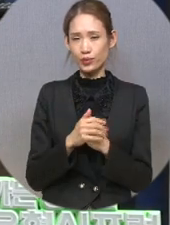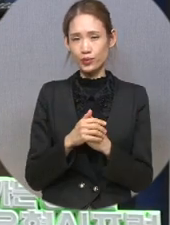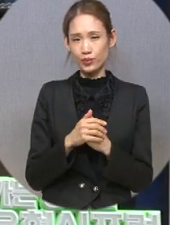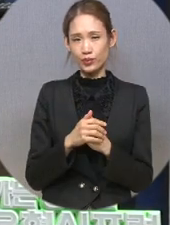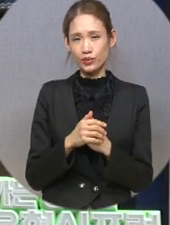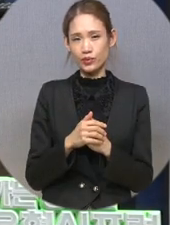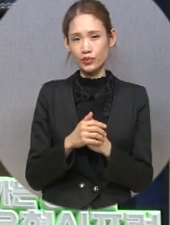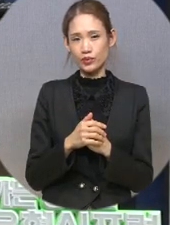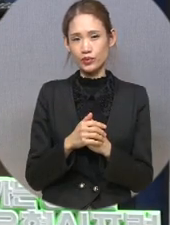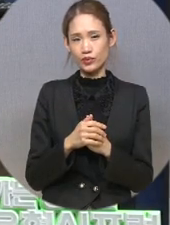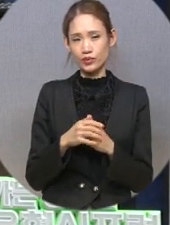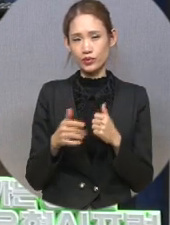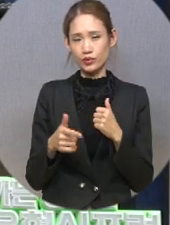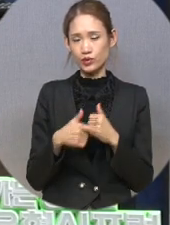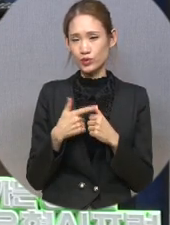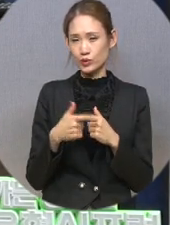때는